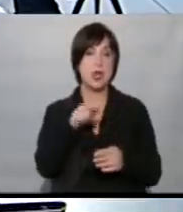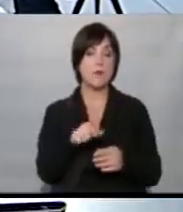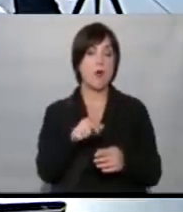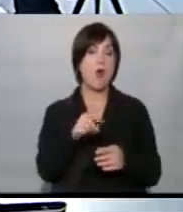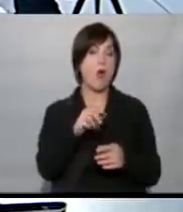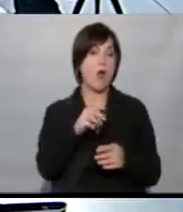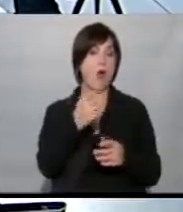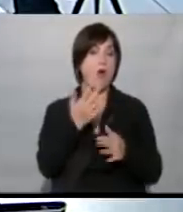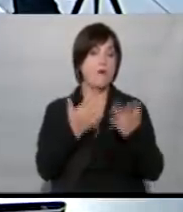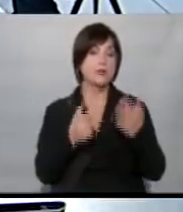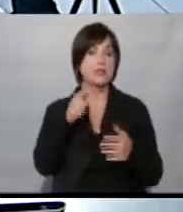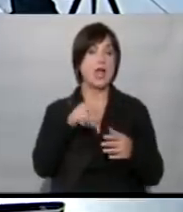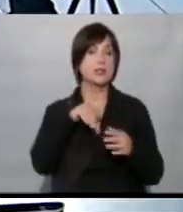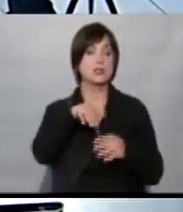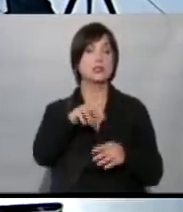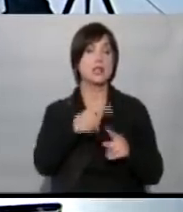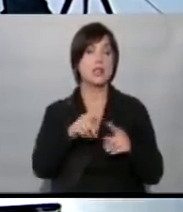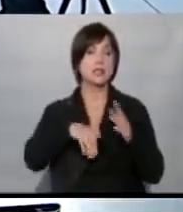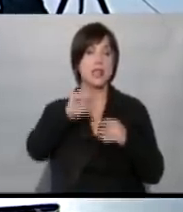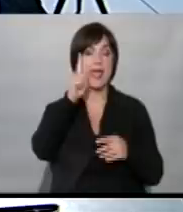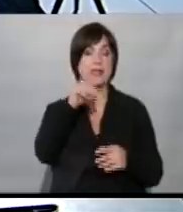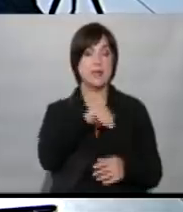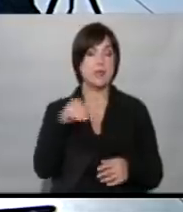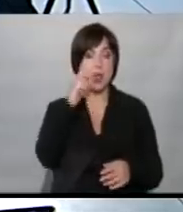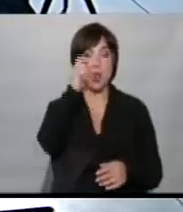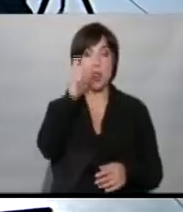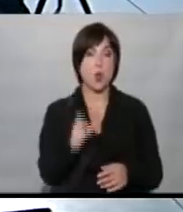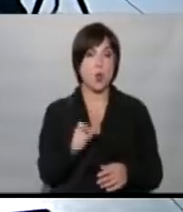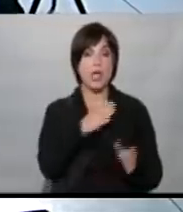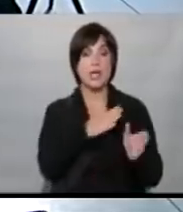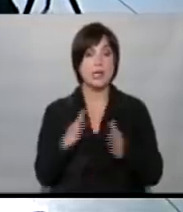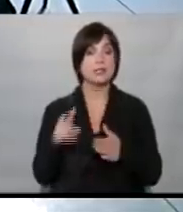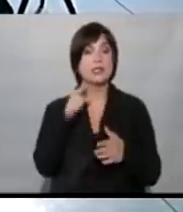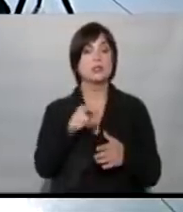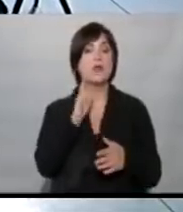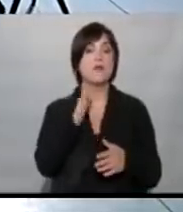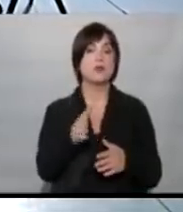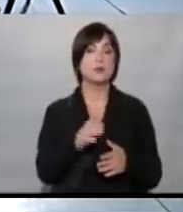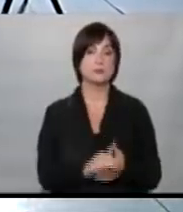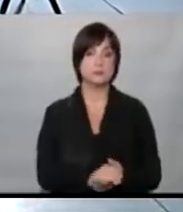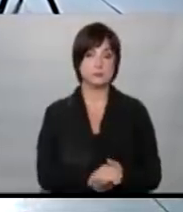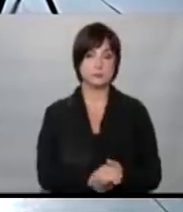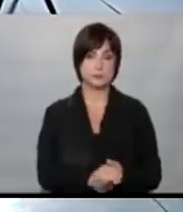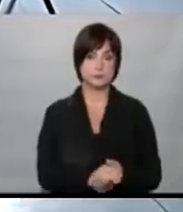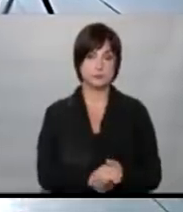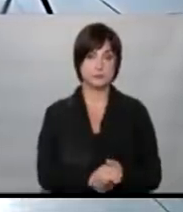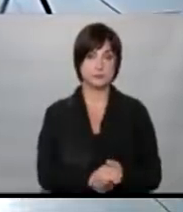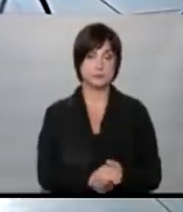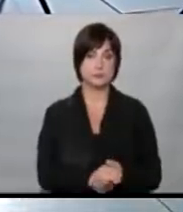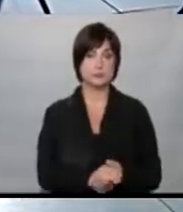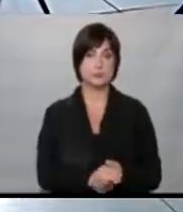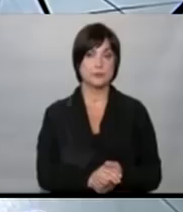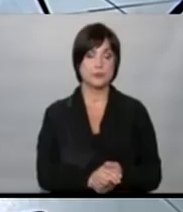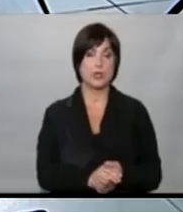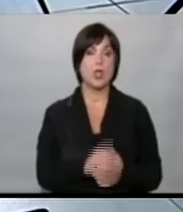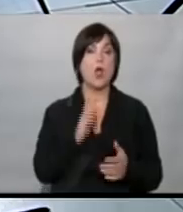формула на излезност од нешто над 1 милион луѓе која е стандардна излезност во Македонија, послушајте, не, не. Говориме